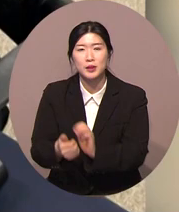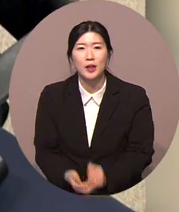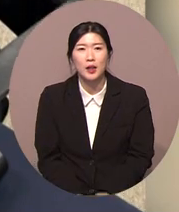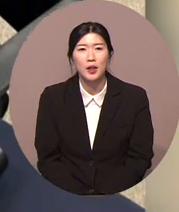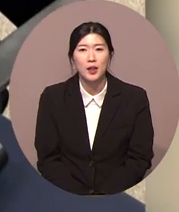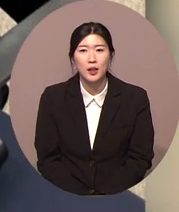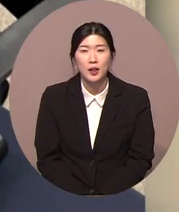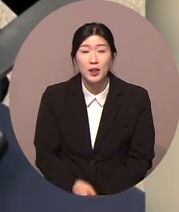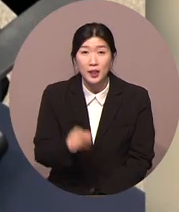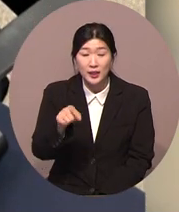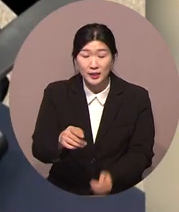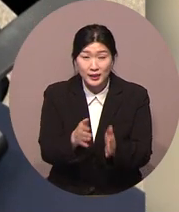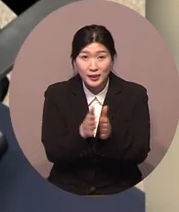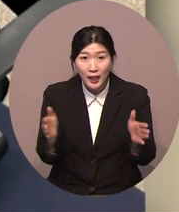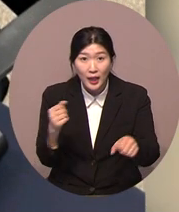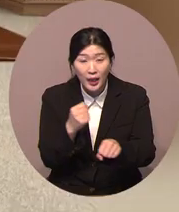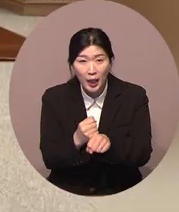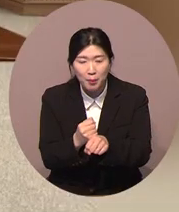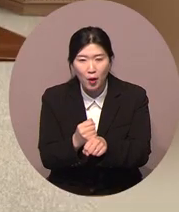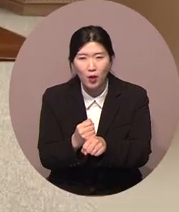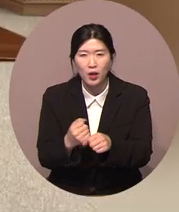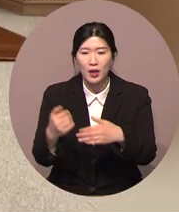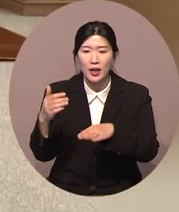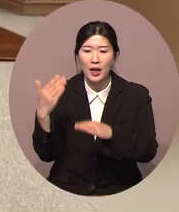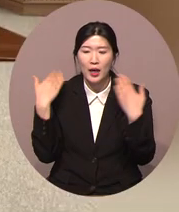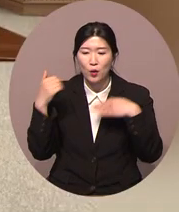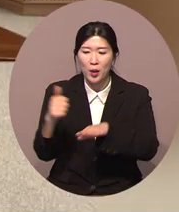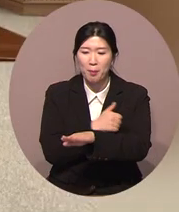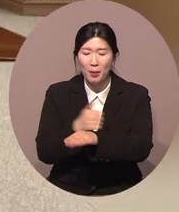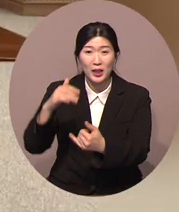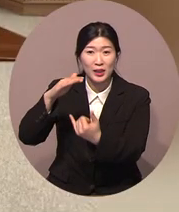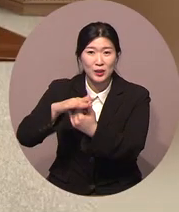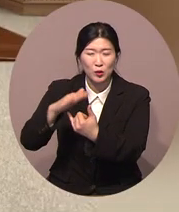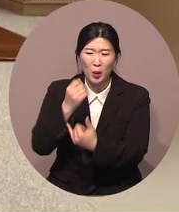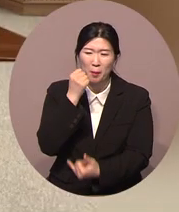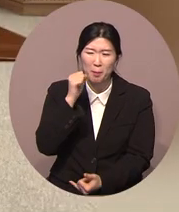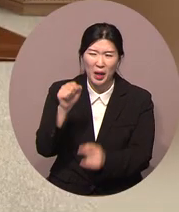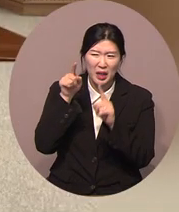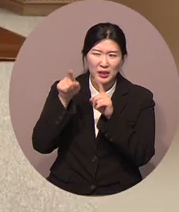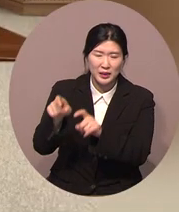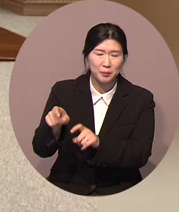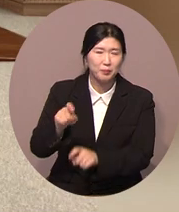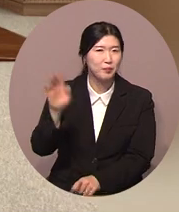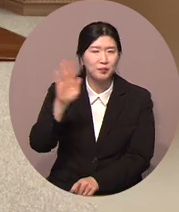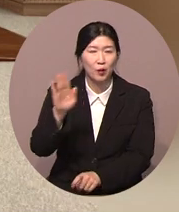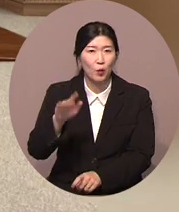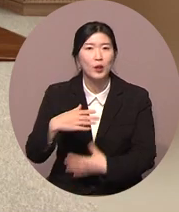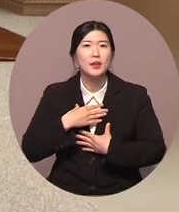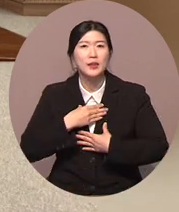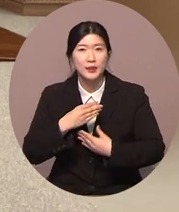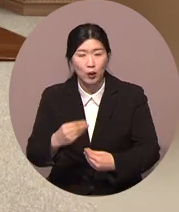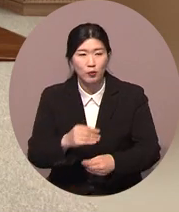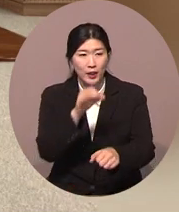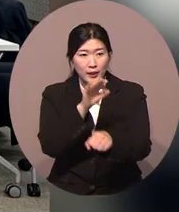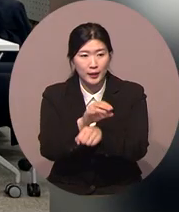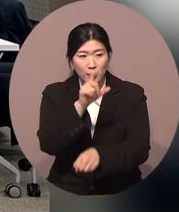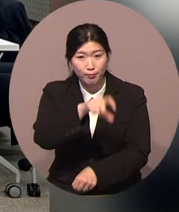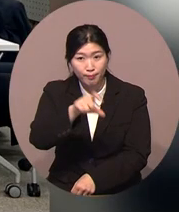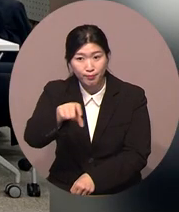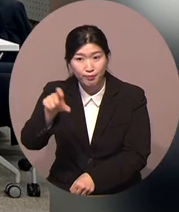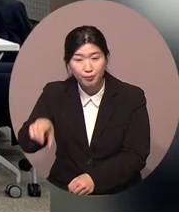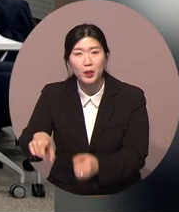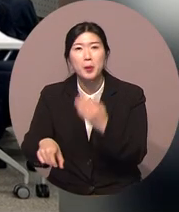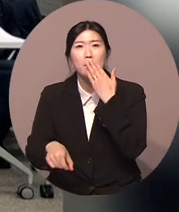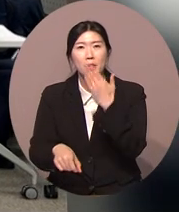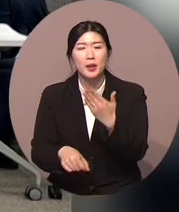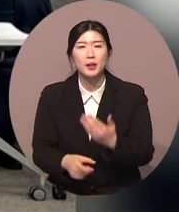이번 시스템이 도입되면 급식 지원에 대한 학교 박학 청소년들의 낙인 효과가 줄어 청소년들이 더 자유롭게 식사를 할 수 있을